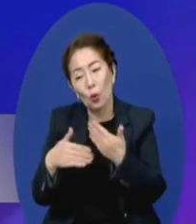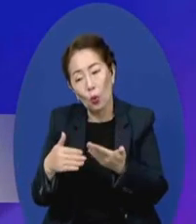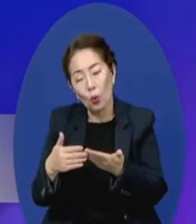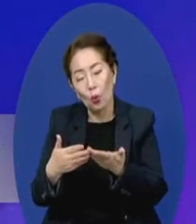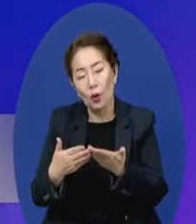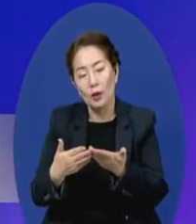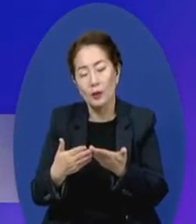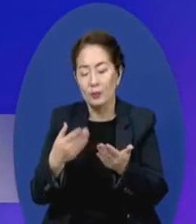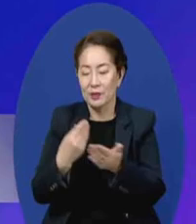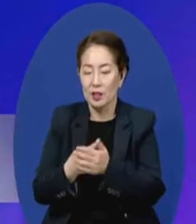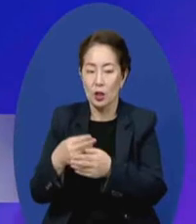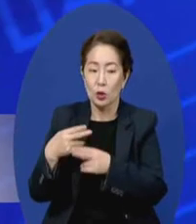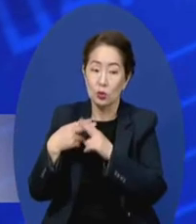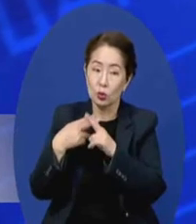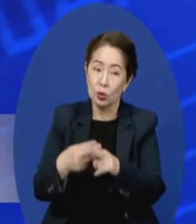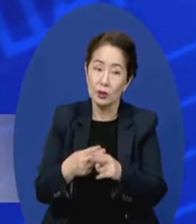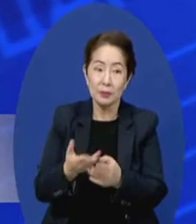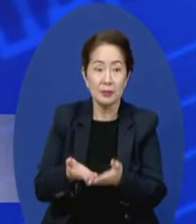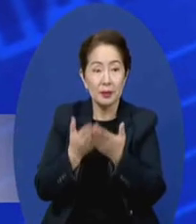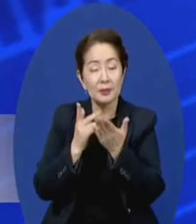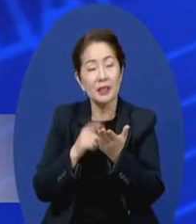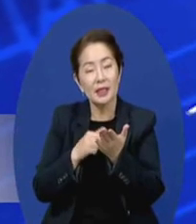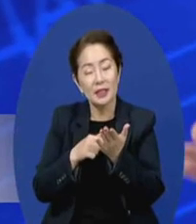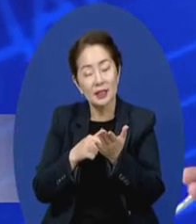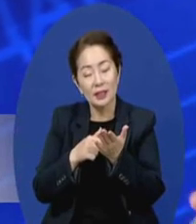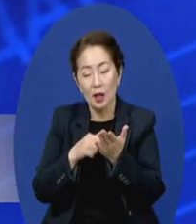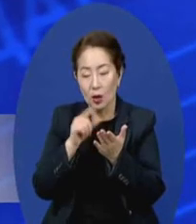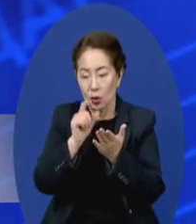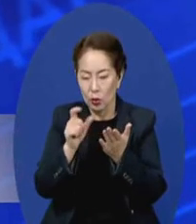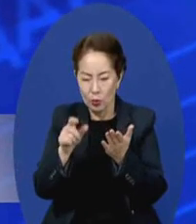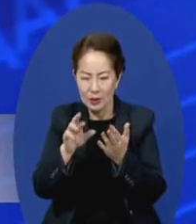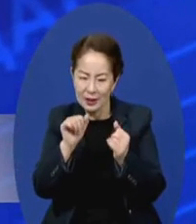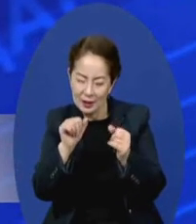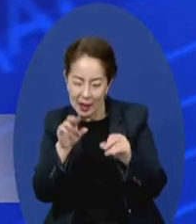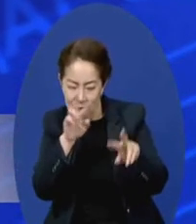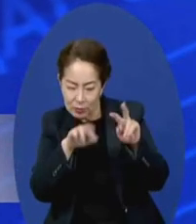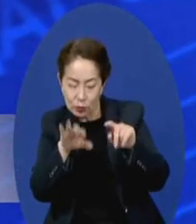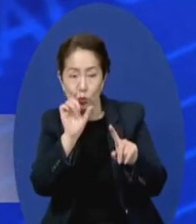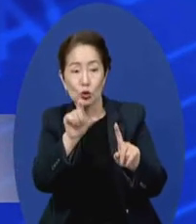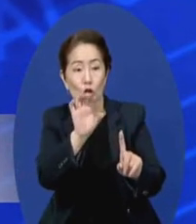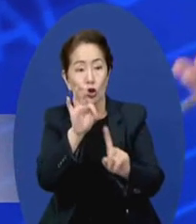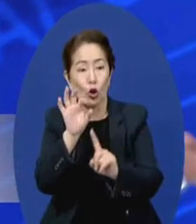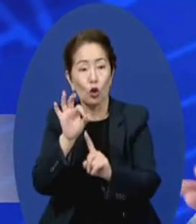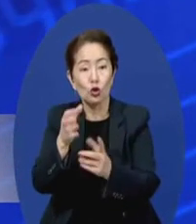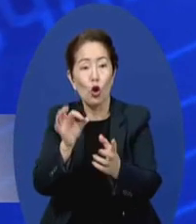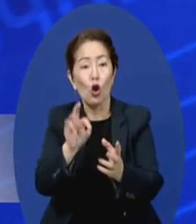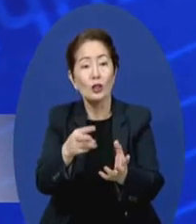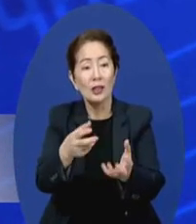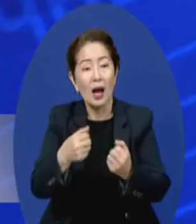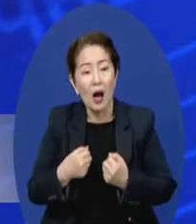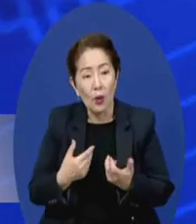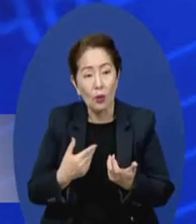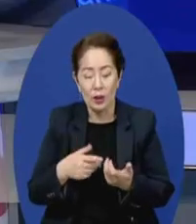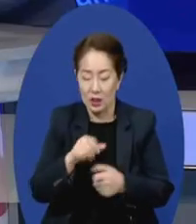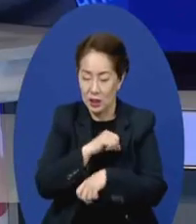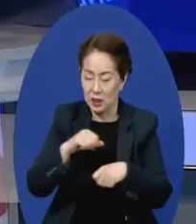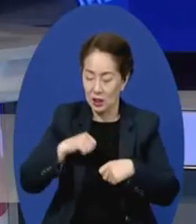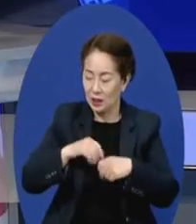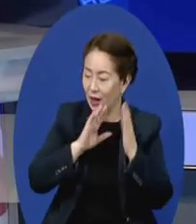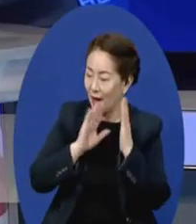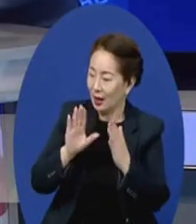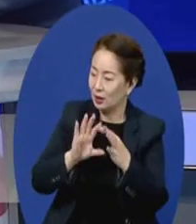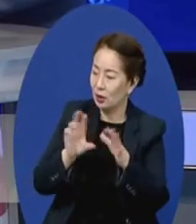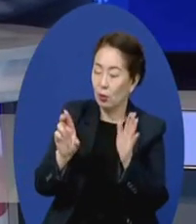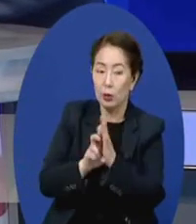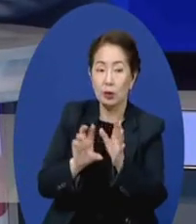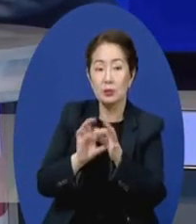одоо тусламж дэмжлэх хэрэгтэй байгаа ч гэдэг юм уу? Энэ хүмүүсээ ер нь хэрхэн яаж олох юм? Иргэдийн үед бас ингээд та бүхэнд хандах юм боломжийг ер нь